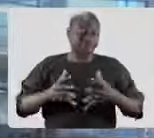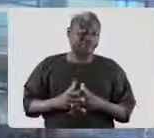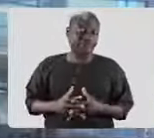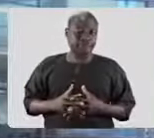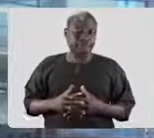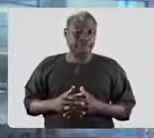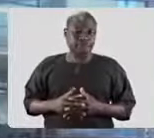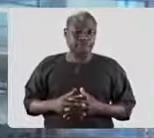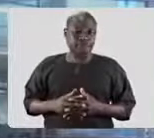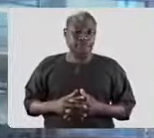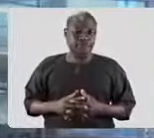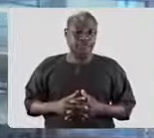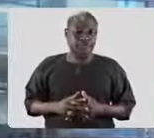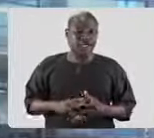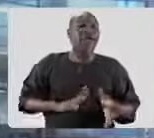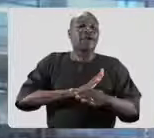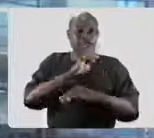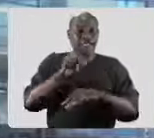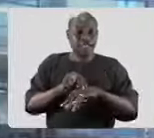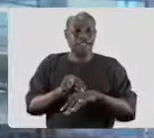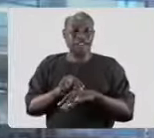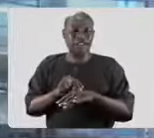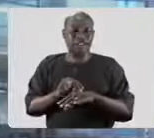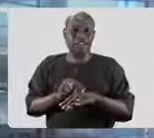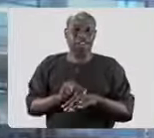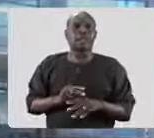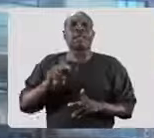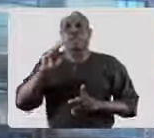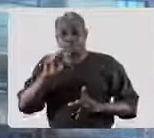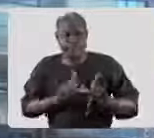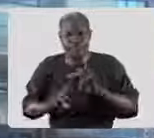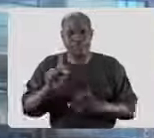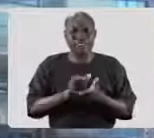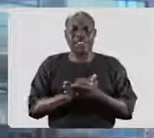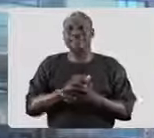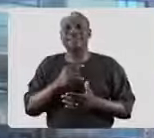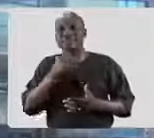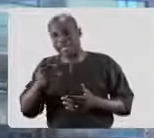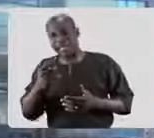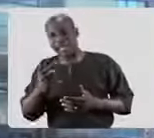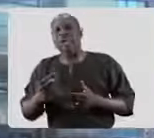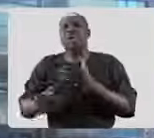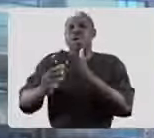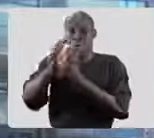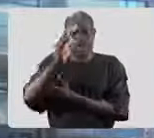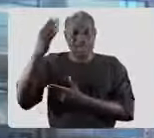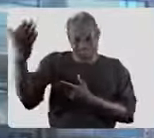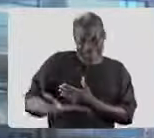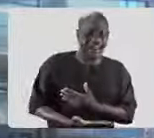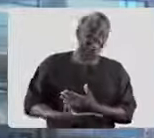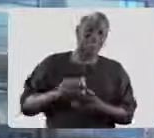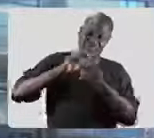kwanso wahunu oman no ayetimu no enkrofo a omse nyankopon afra omse omye asofo no enka no